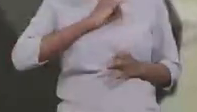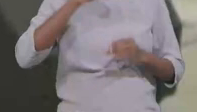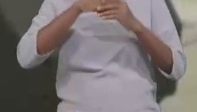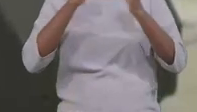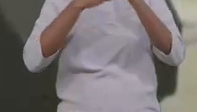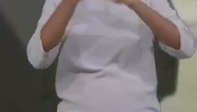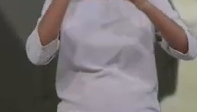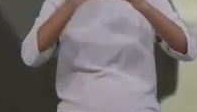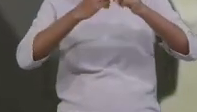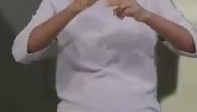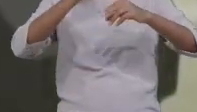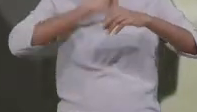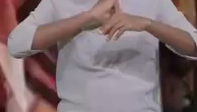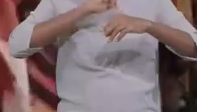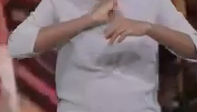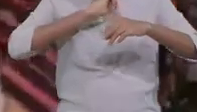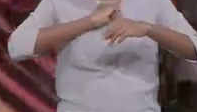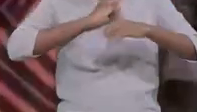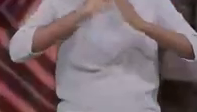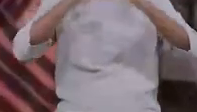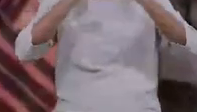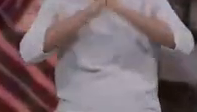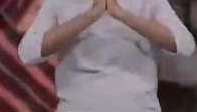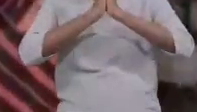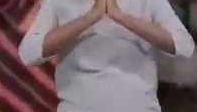Dis-le. Au nom de Jésus, j'ai prié.